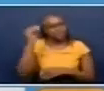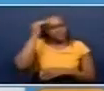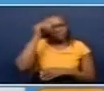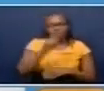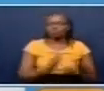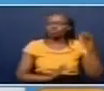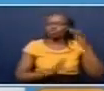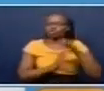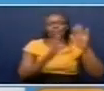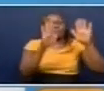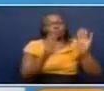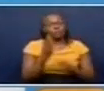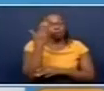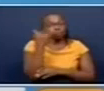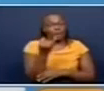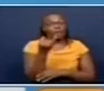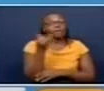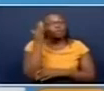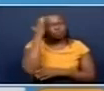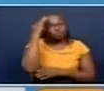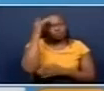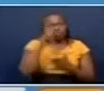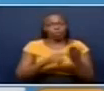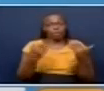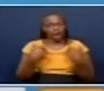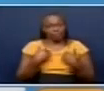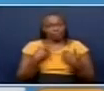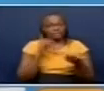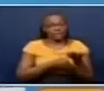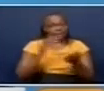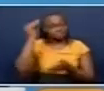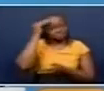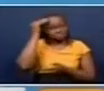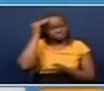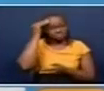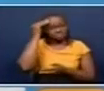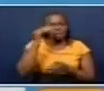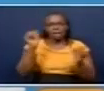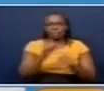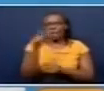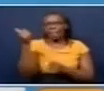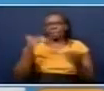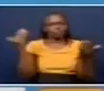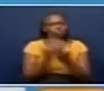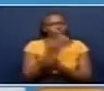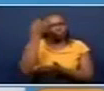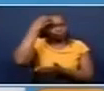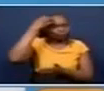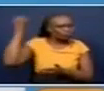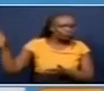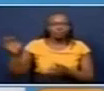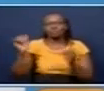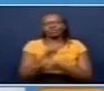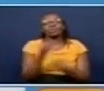sana, kwa maana kile kiko hapa, kile umesoma hakiwezi kutolewa na mtu. Na mtoto yuko